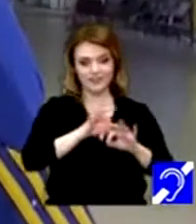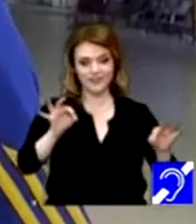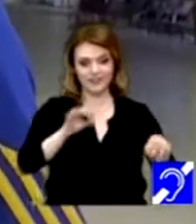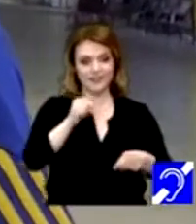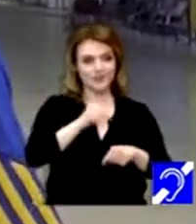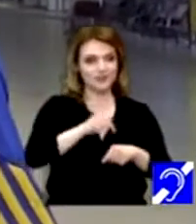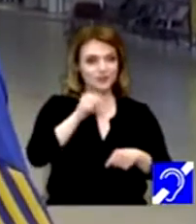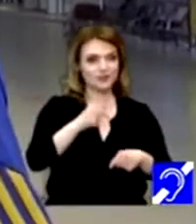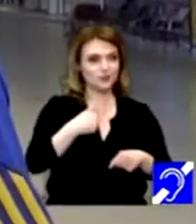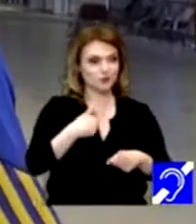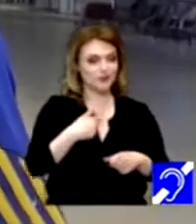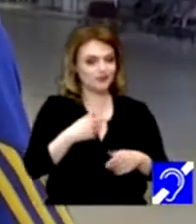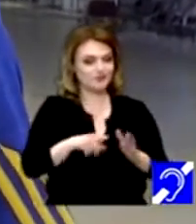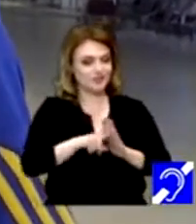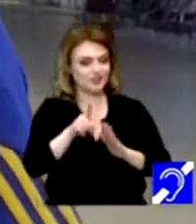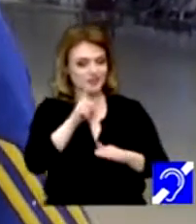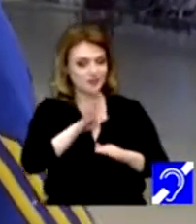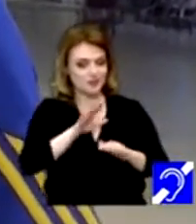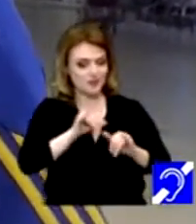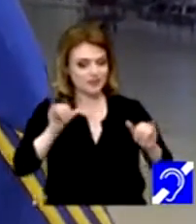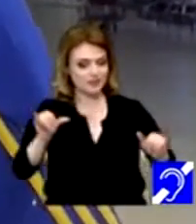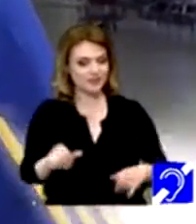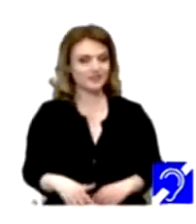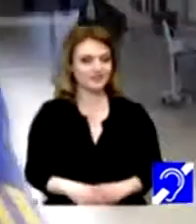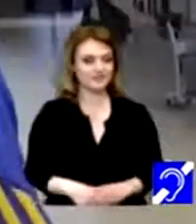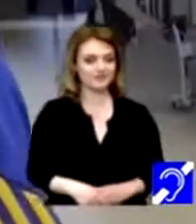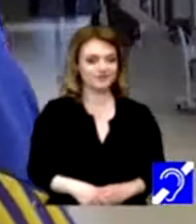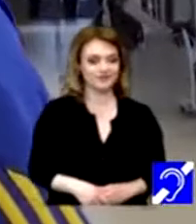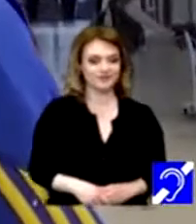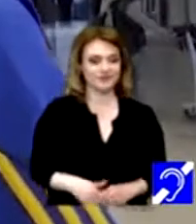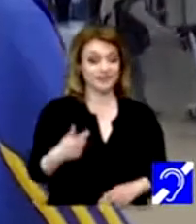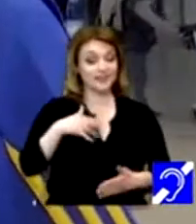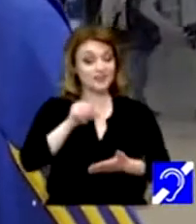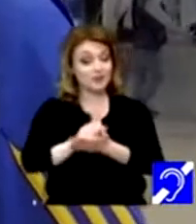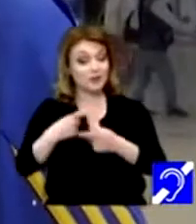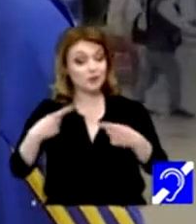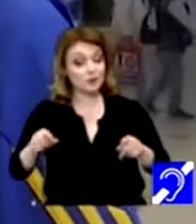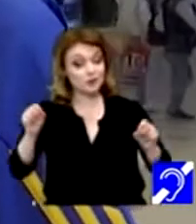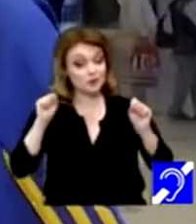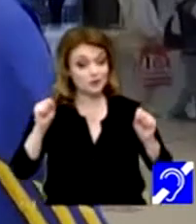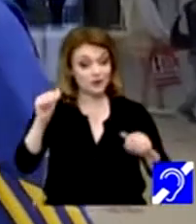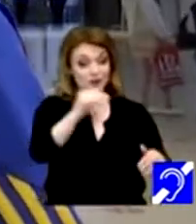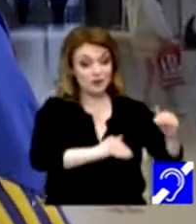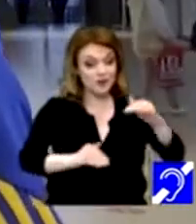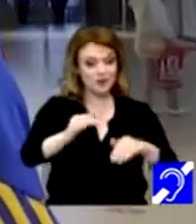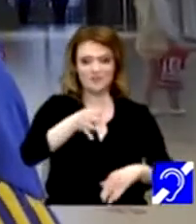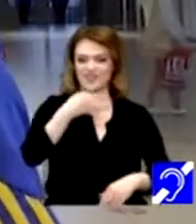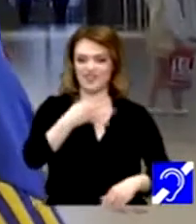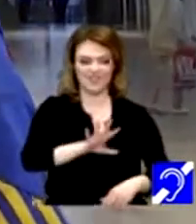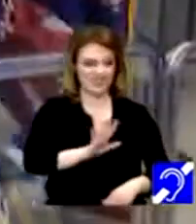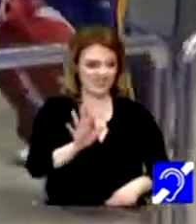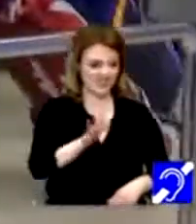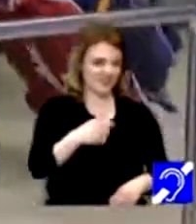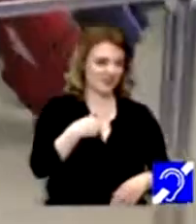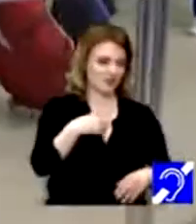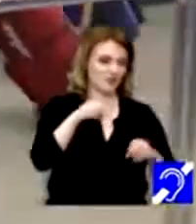realizat pentru moment și a fost doar rodul muncii mele. Eu făceam alt sport, făceam un not, dar nu mi-a plăcut și am zis că trebuie să